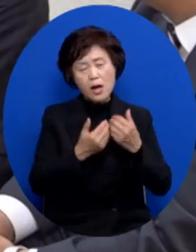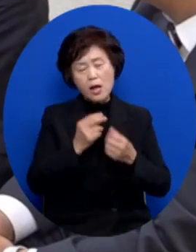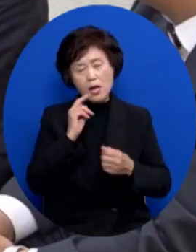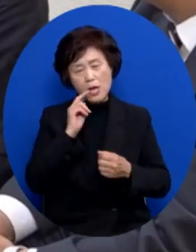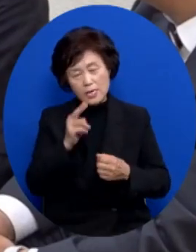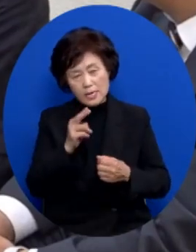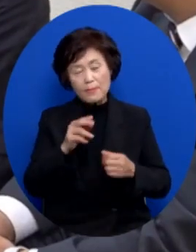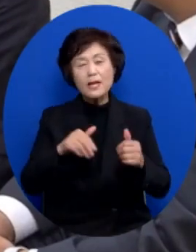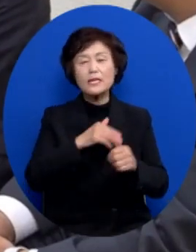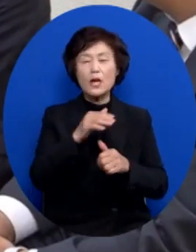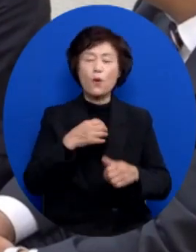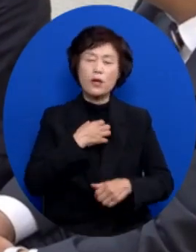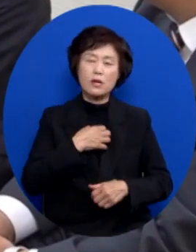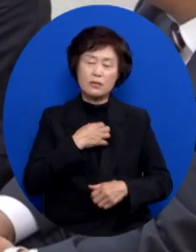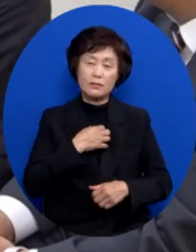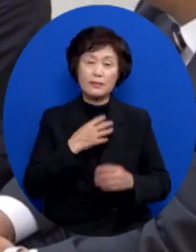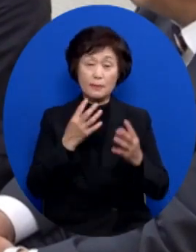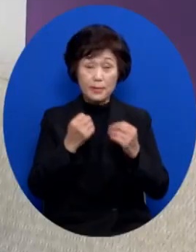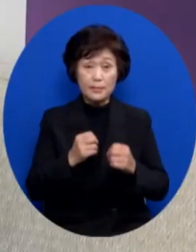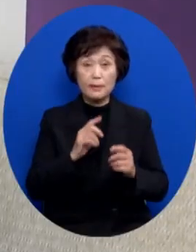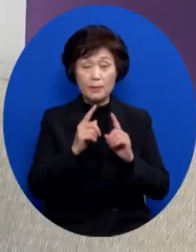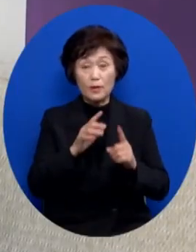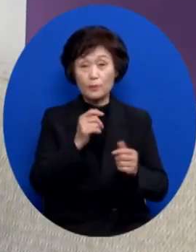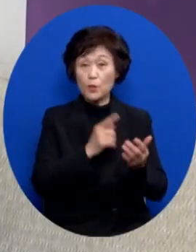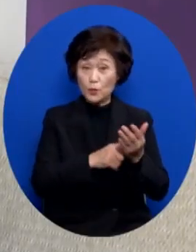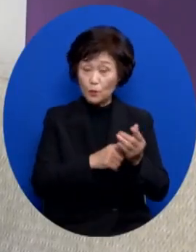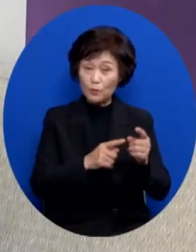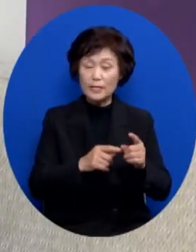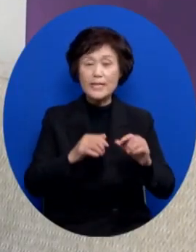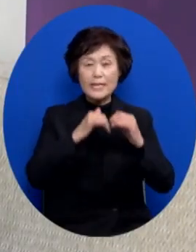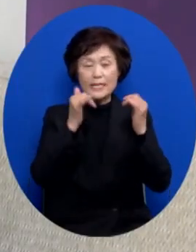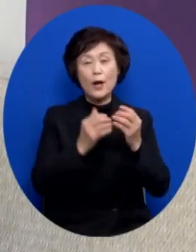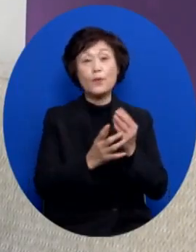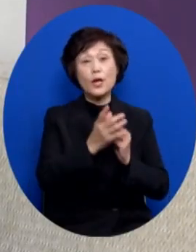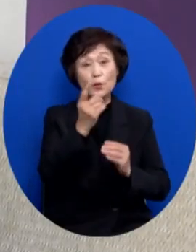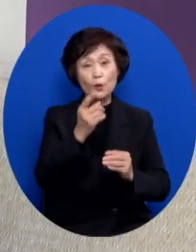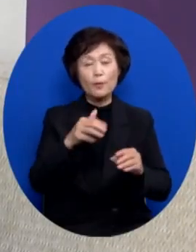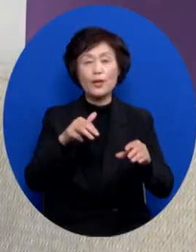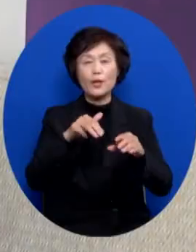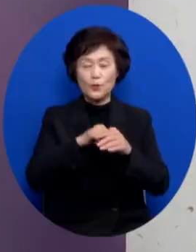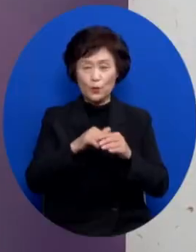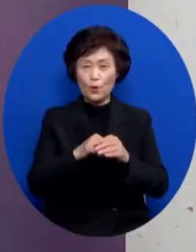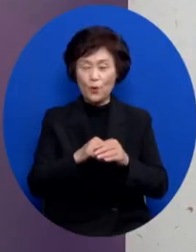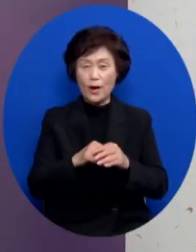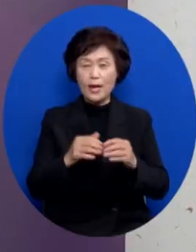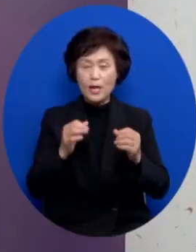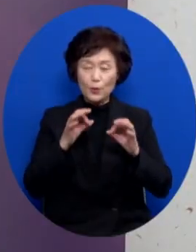있는 상황에 대해 우려했고 김종생 총은 사회통합에 종교가 힘써야 한다고 공감했습니다